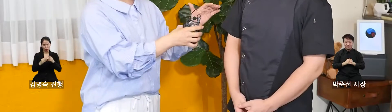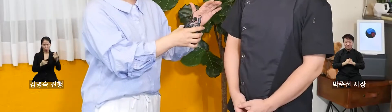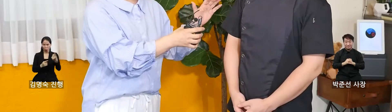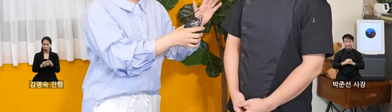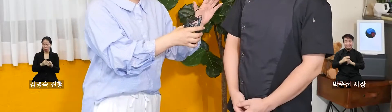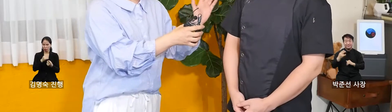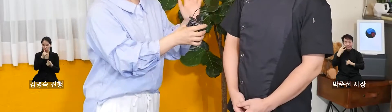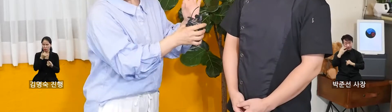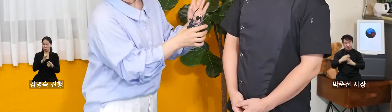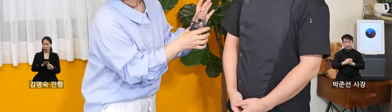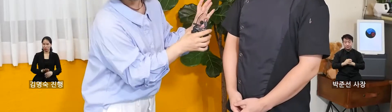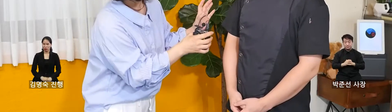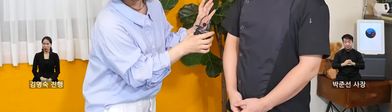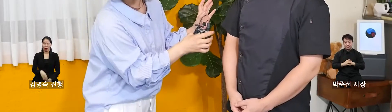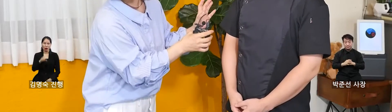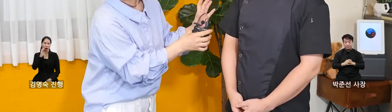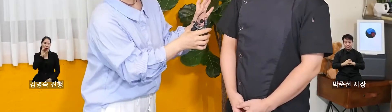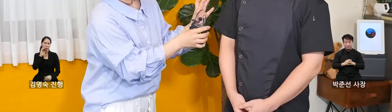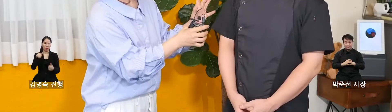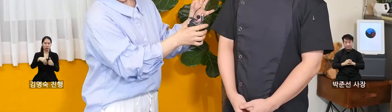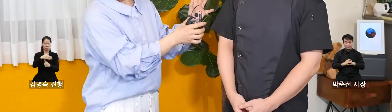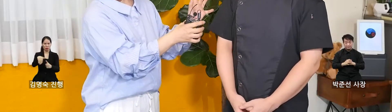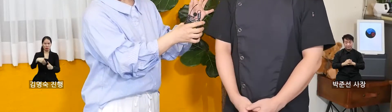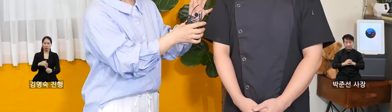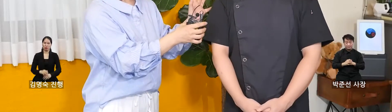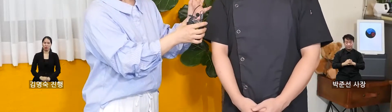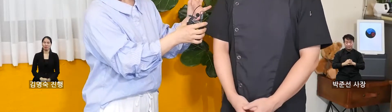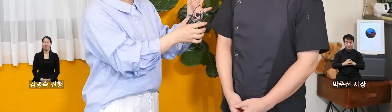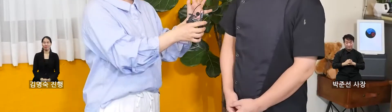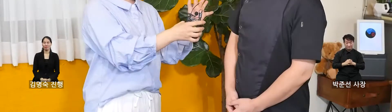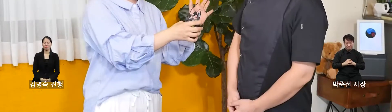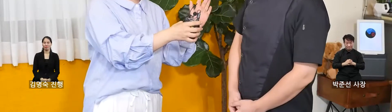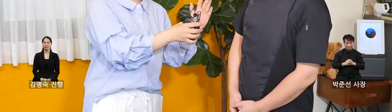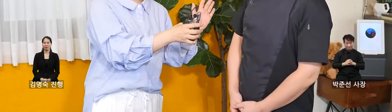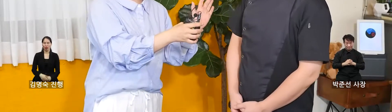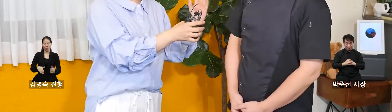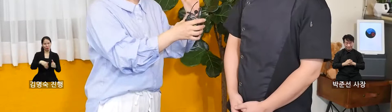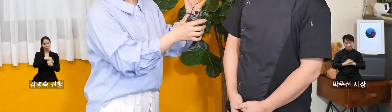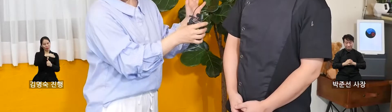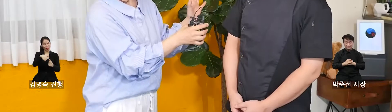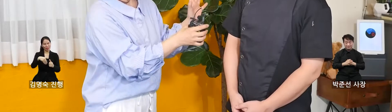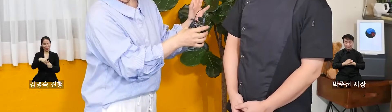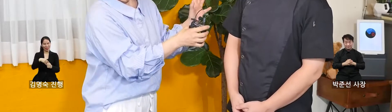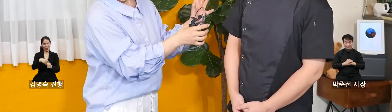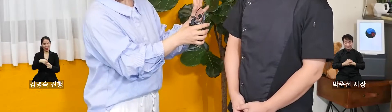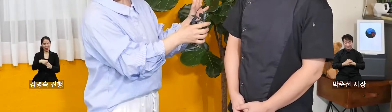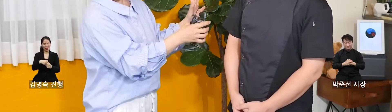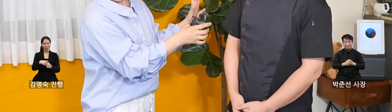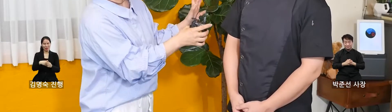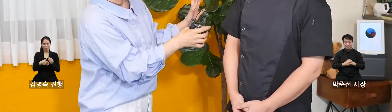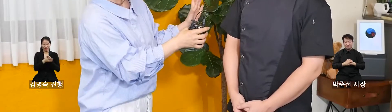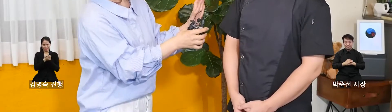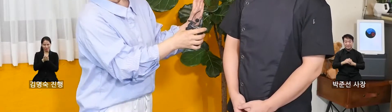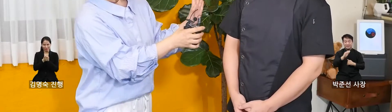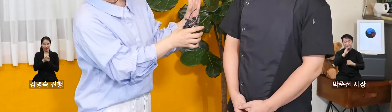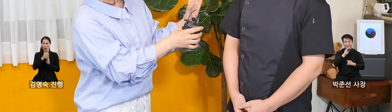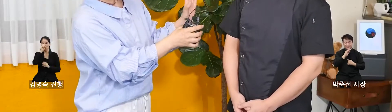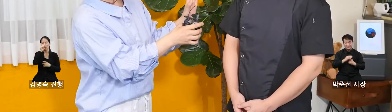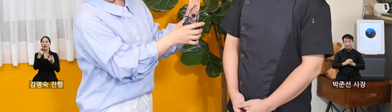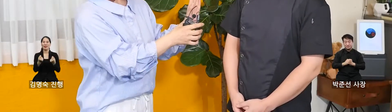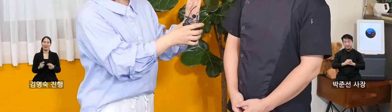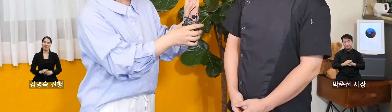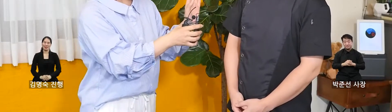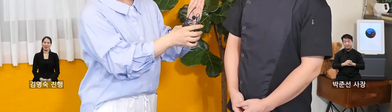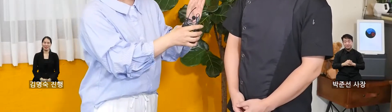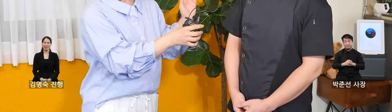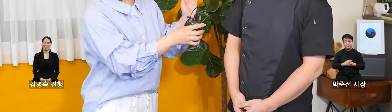왔는데 네. 무슨 카페 같아요. 아, 네. 예쁘죠? 네. 네. 분위기는 참 네. 아담하니 너무 네. 좋네요. 네. 자,